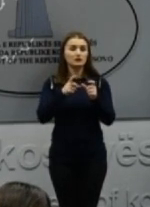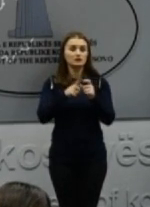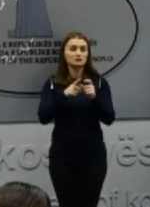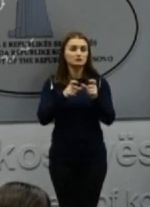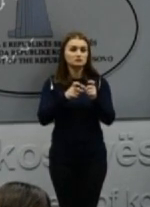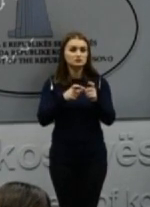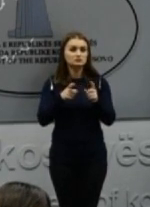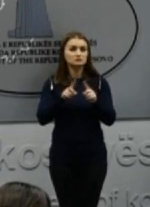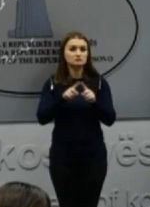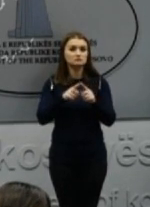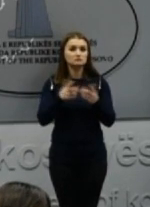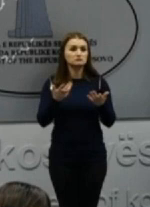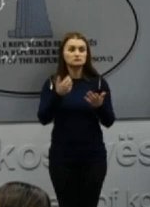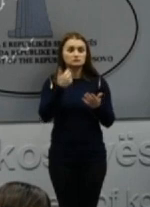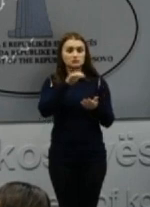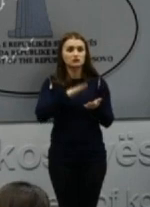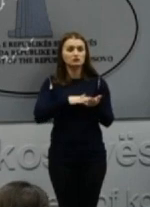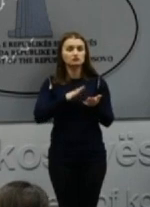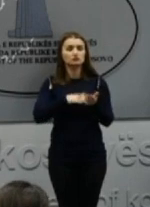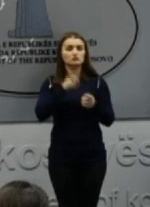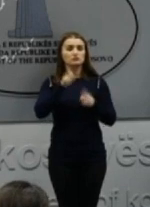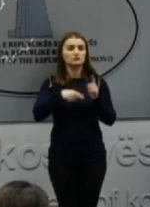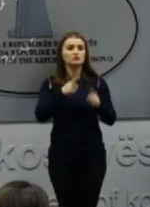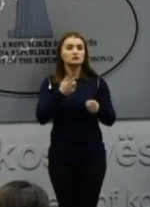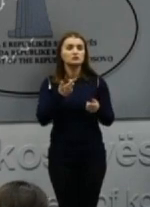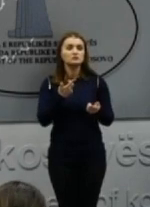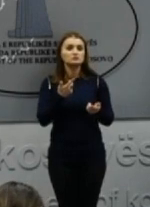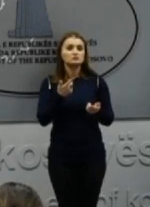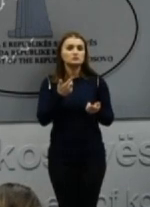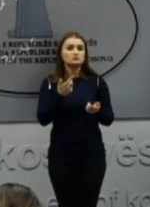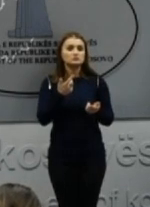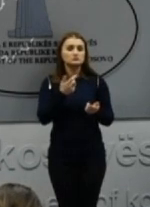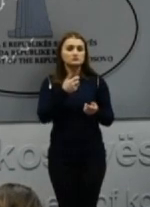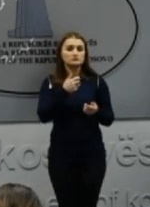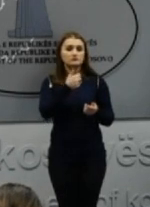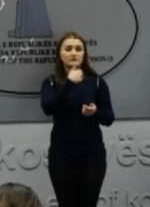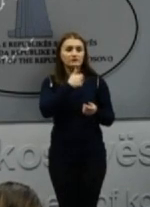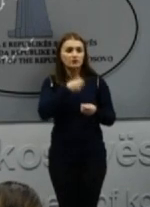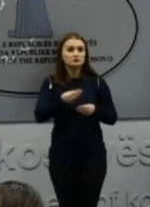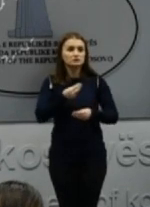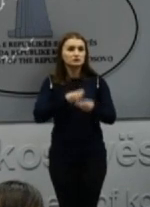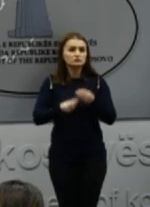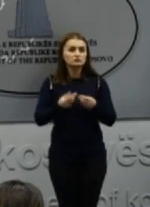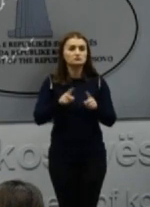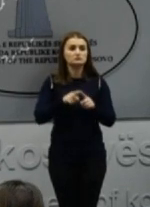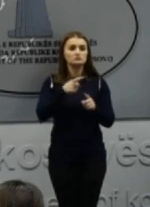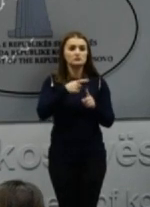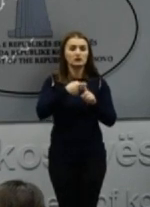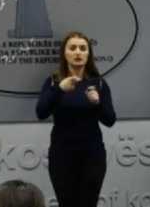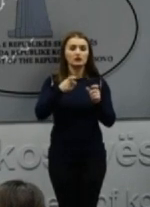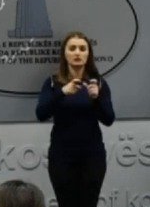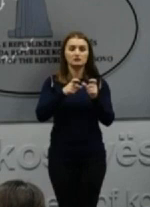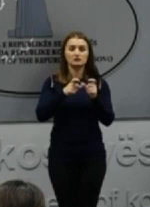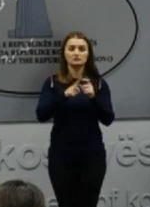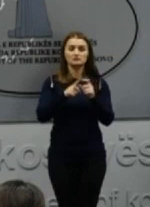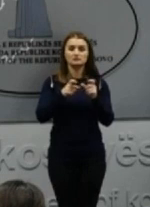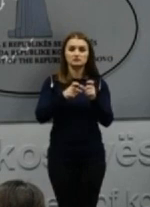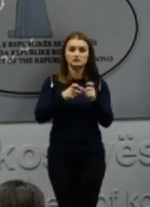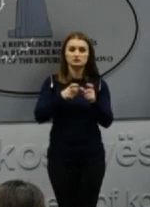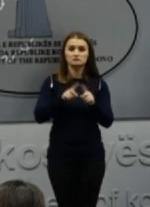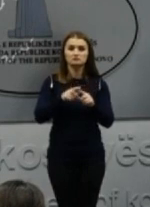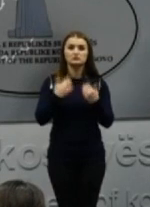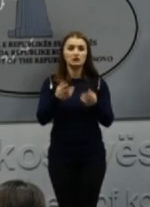financiare, likuiditeti edhe mundësit që KEDZ-i ndoshta me vepru, me lecu situatën në këtë mes edhe mos me